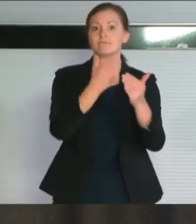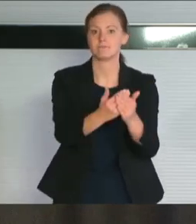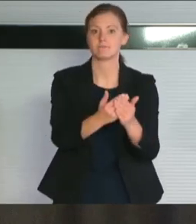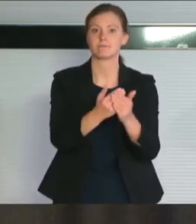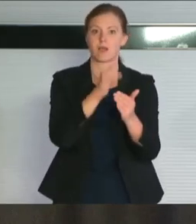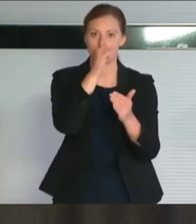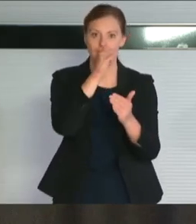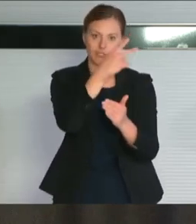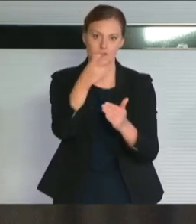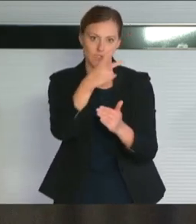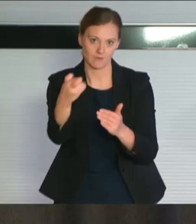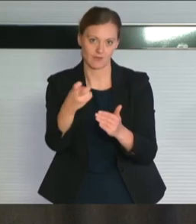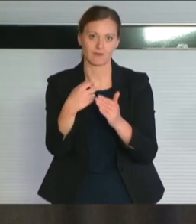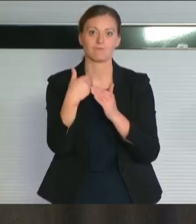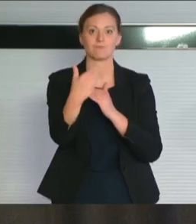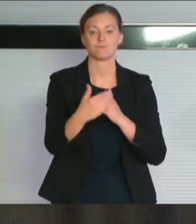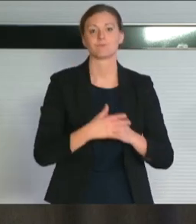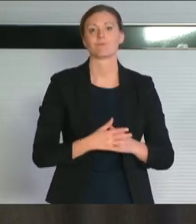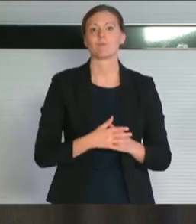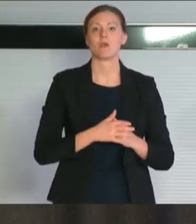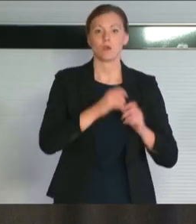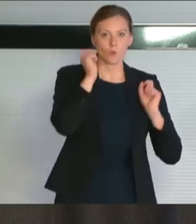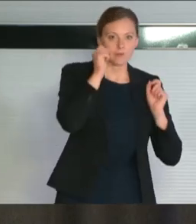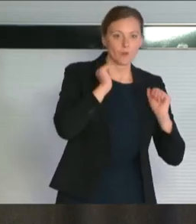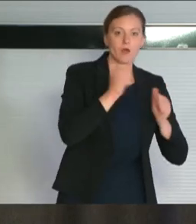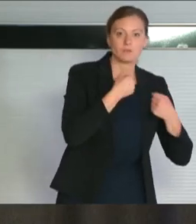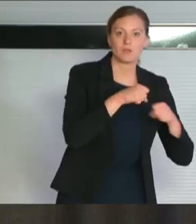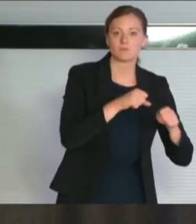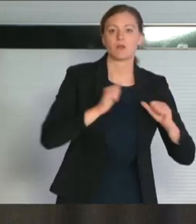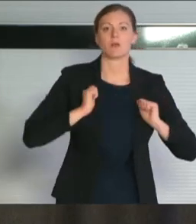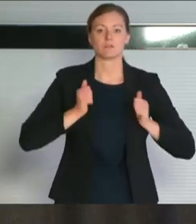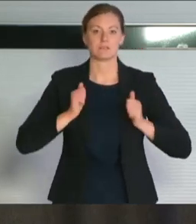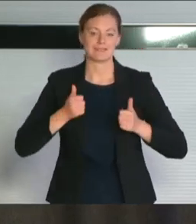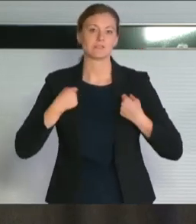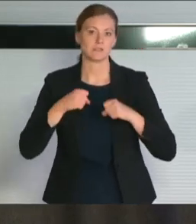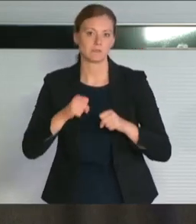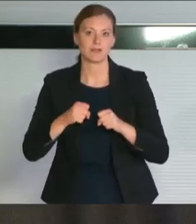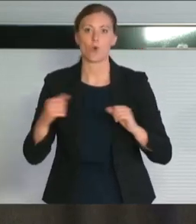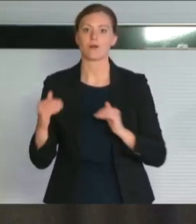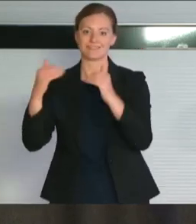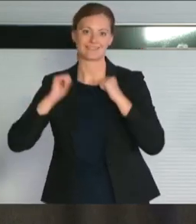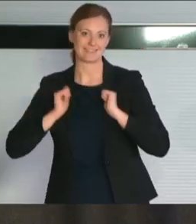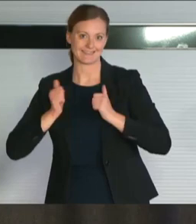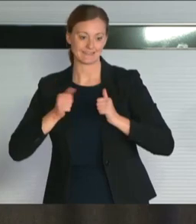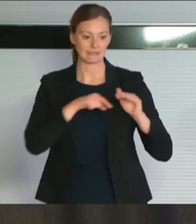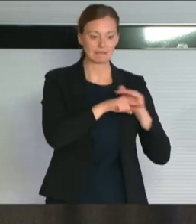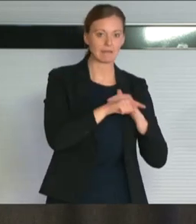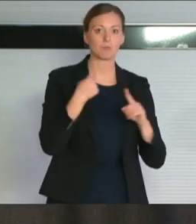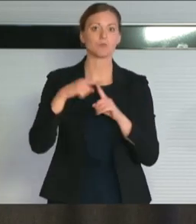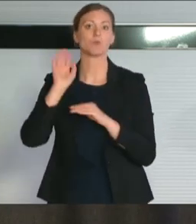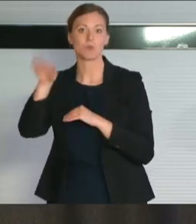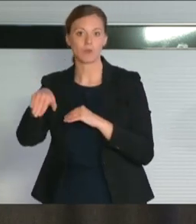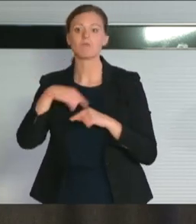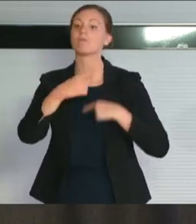2020. Kulturarrangementer, idrettsarrangementer og organisert idrettsaktivitet både inndørs og utendørs er fortsatt